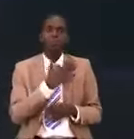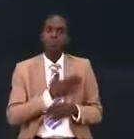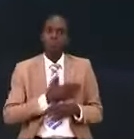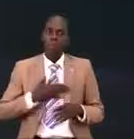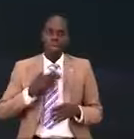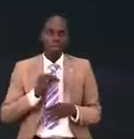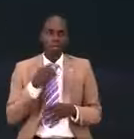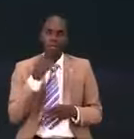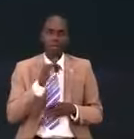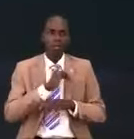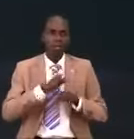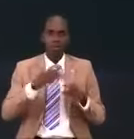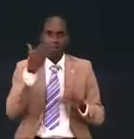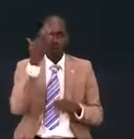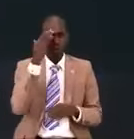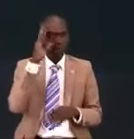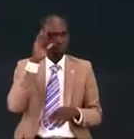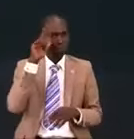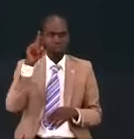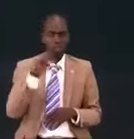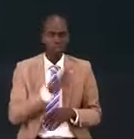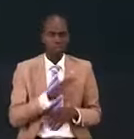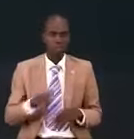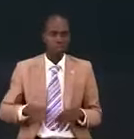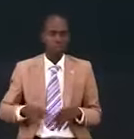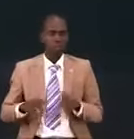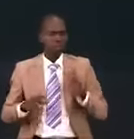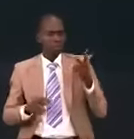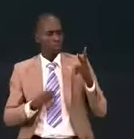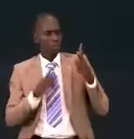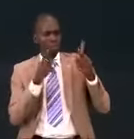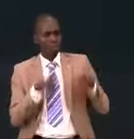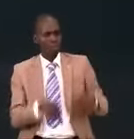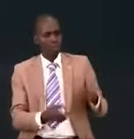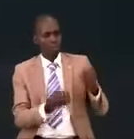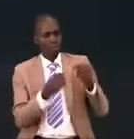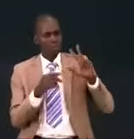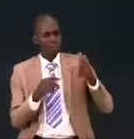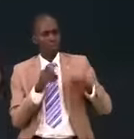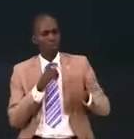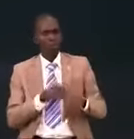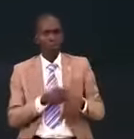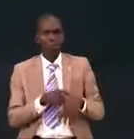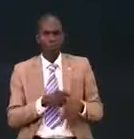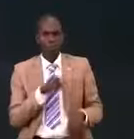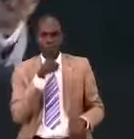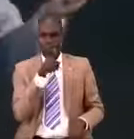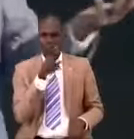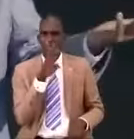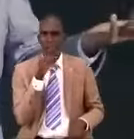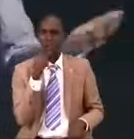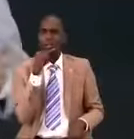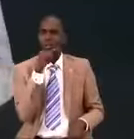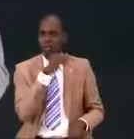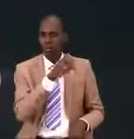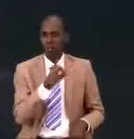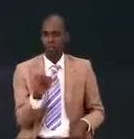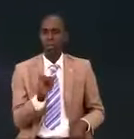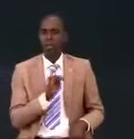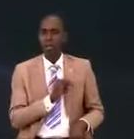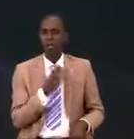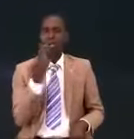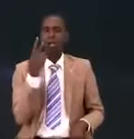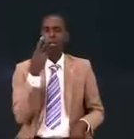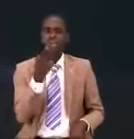tu mens je t'ai vu dans le jardin je le connais pas je ne fais pas je n'ai pas moi que tu es vue